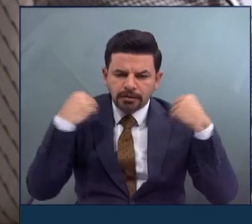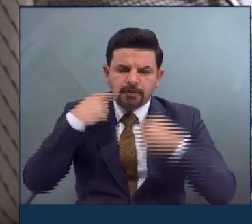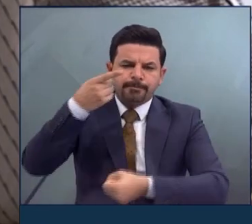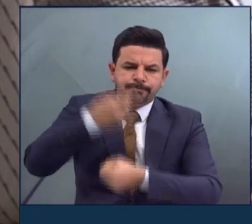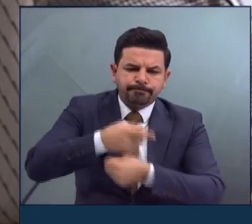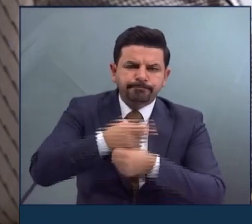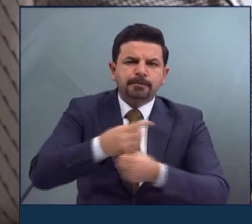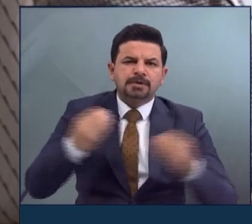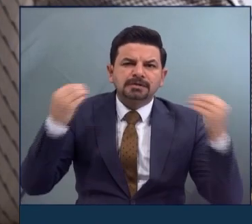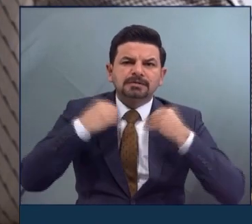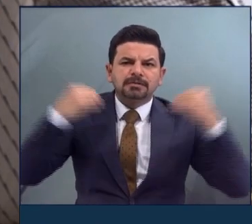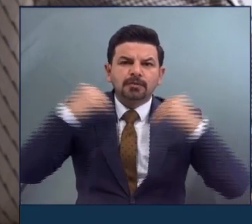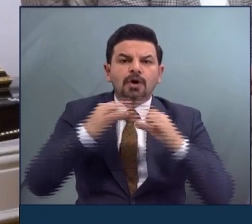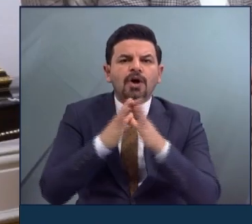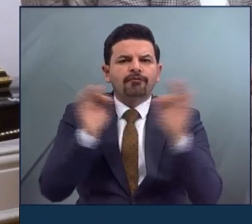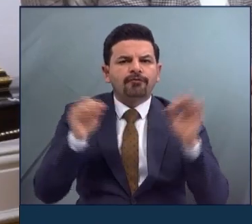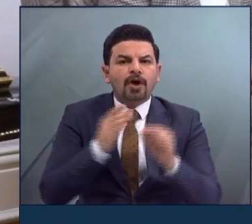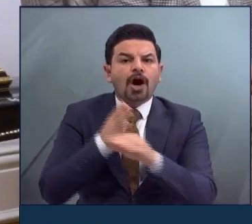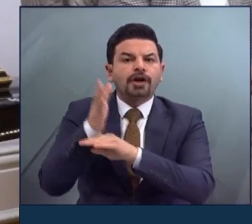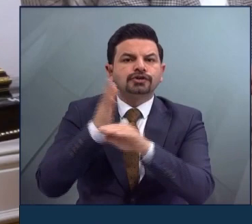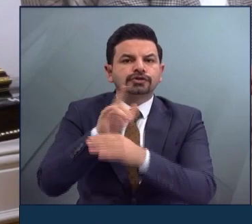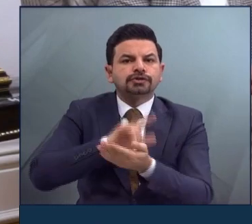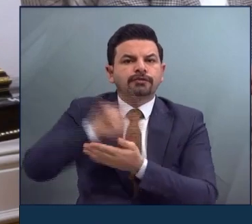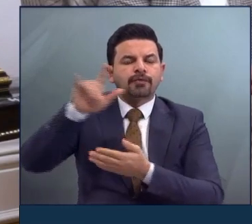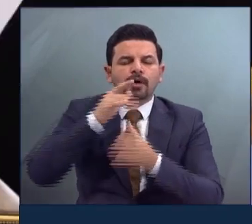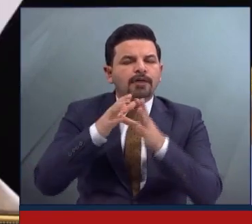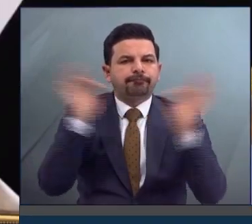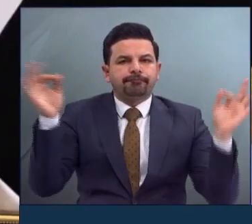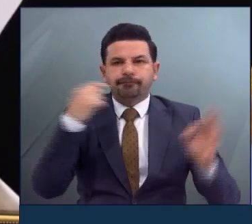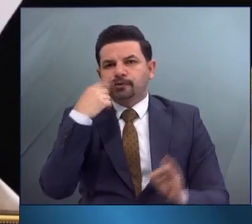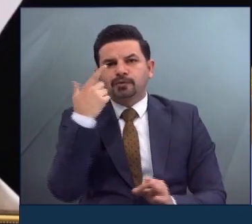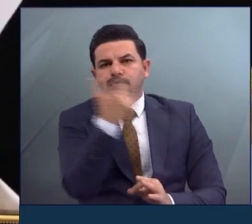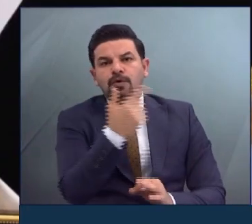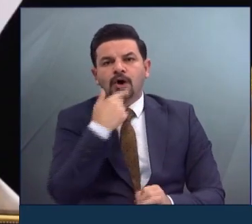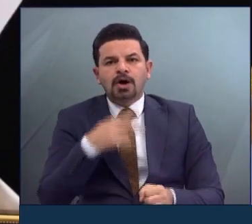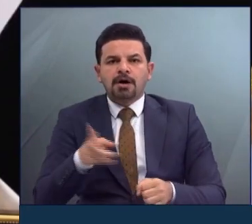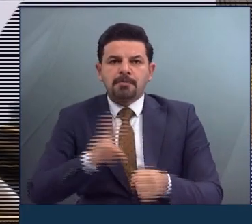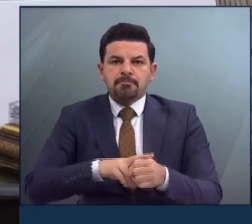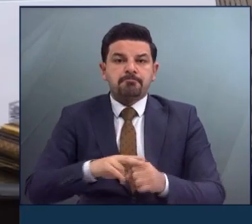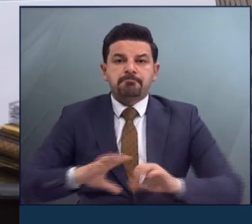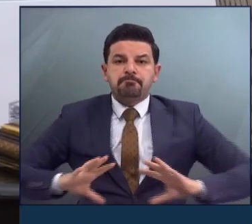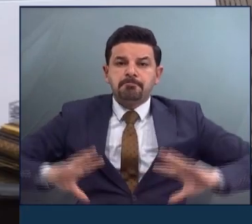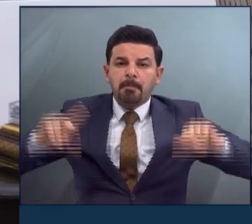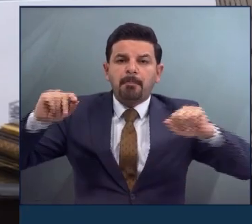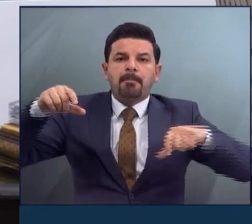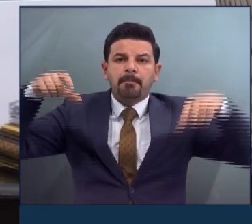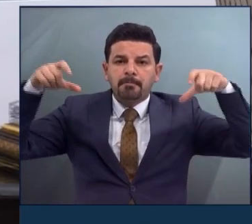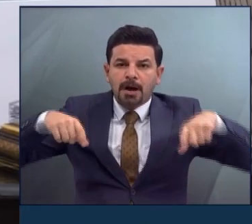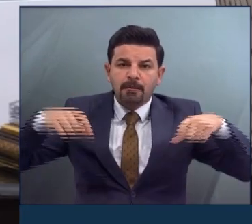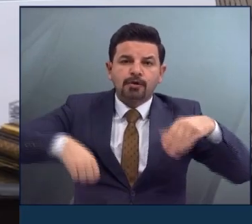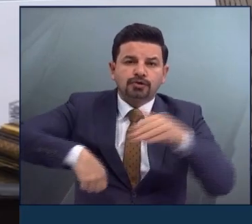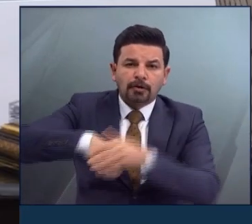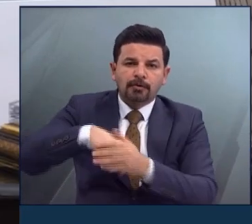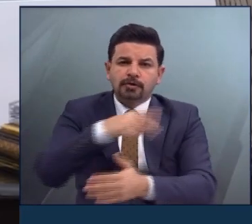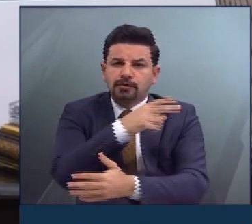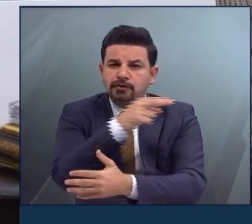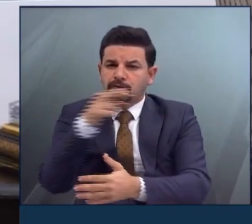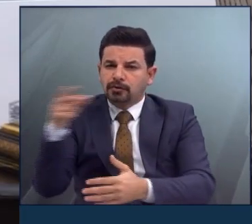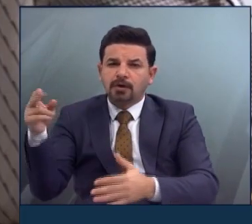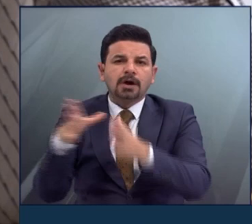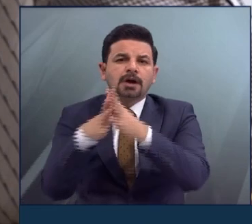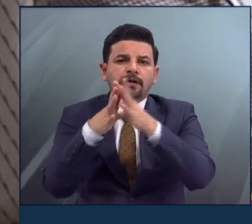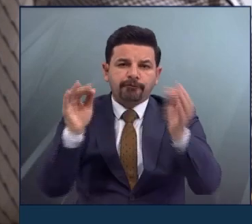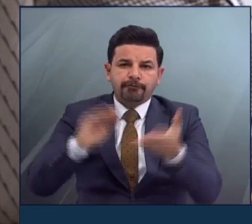ومعسكرات تدريبيه خارجيه بالاضافه الى تاهيل الملاعب والمنشات الرياض في